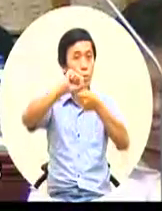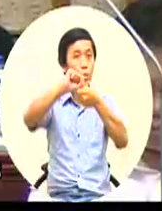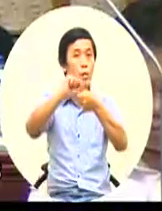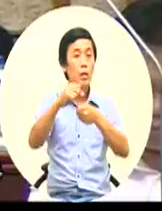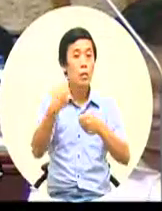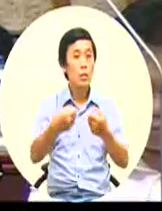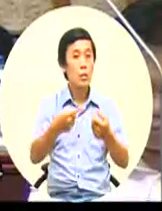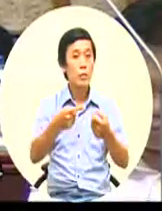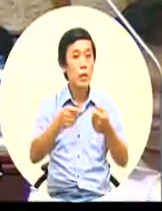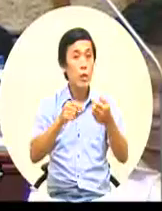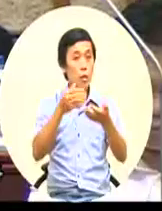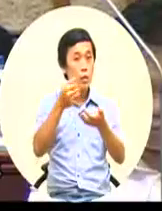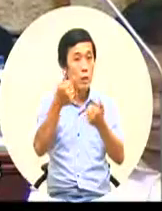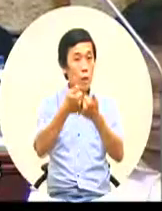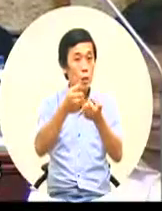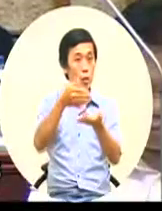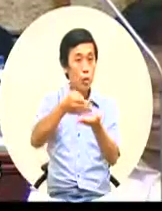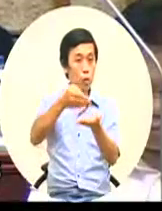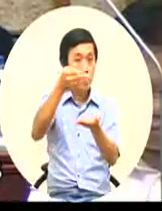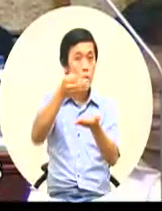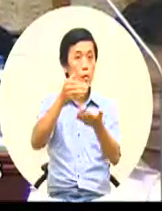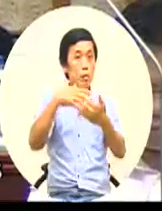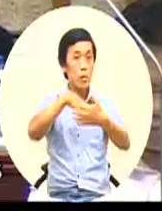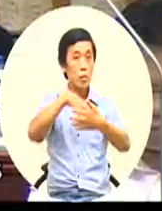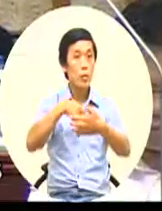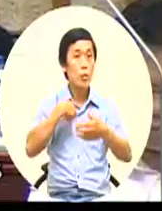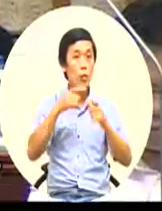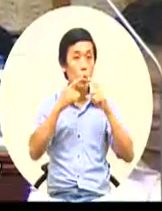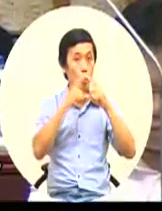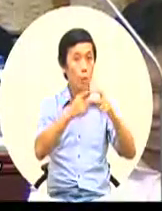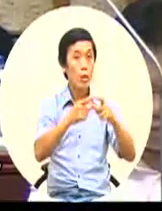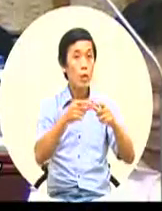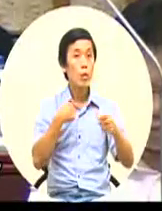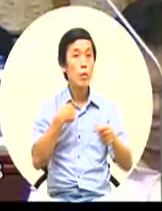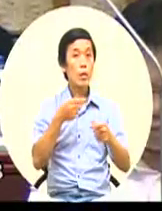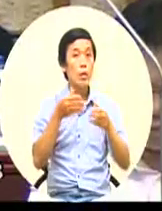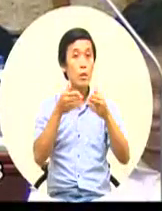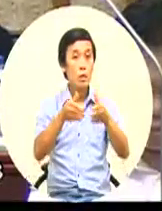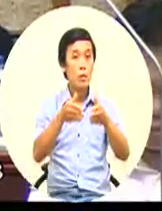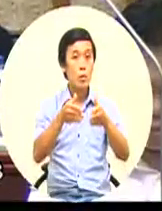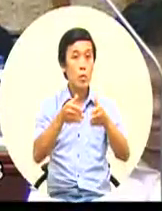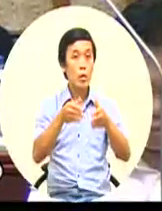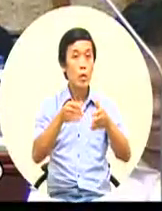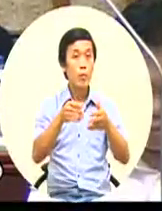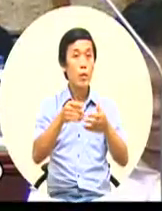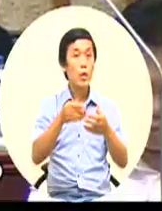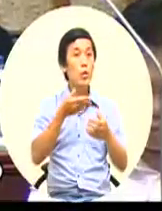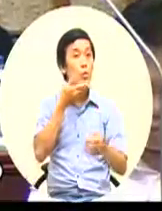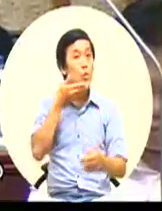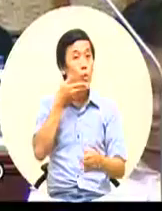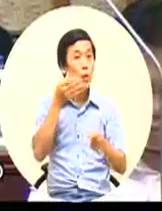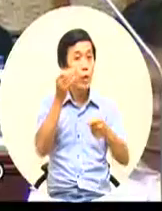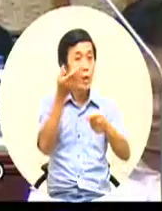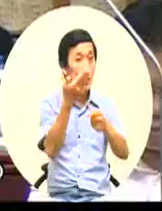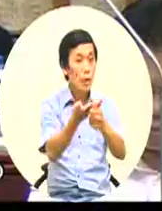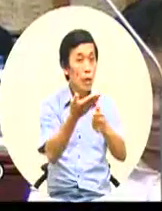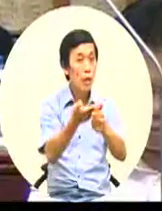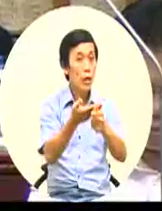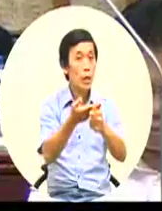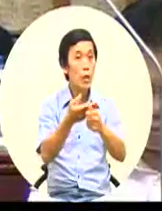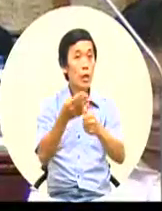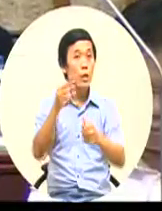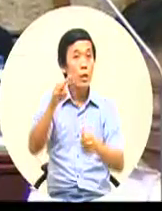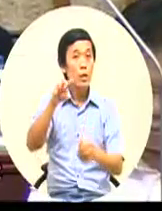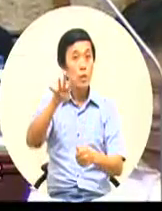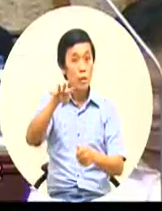在9次里面，我跟议员报告，就是说我们从优惠的措施里面一直在提升，从4000万一直提升到